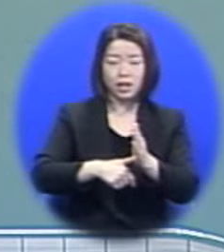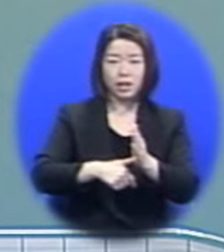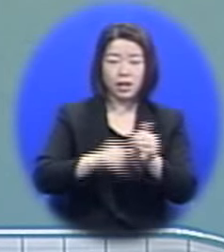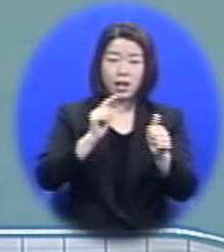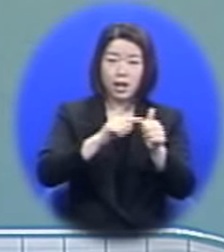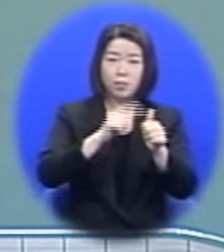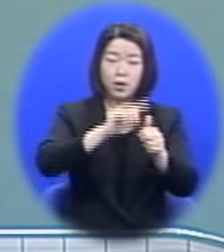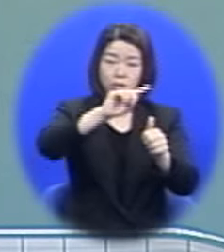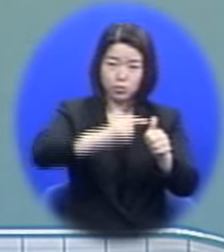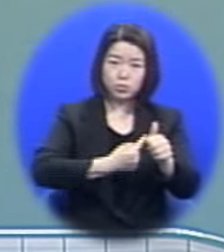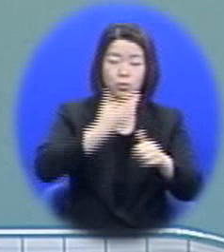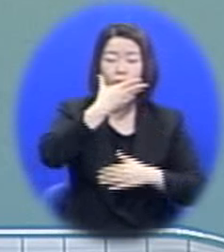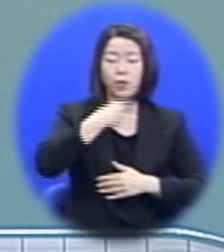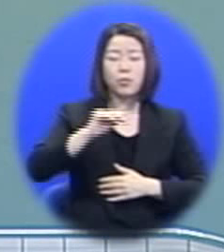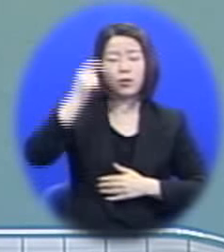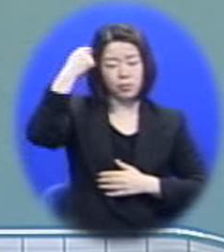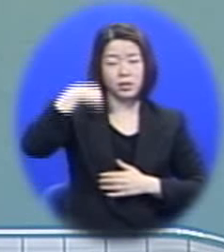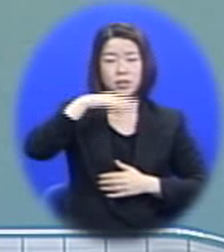스스로 행복해지는